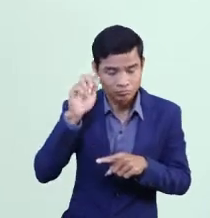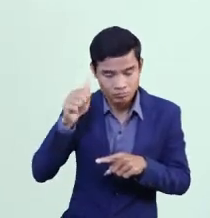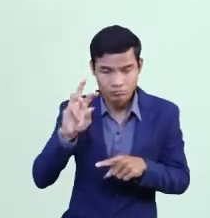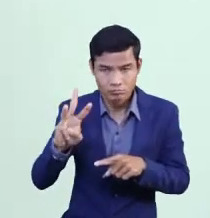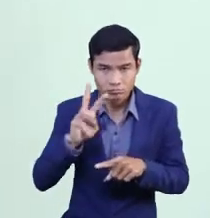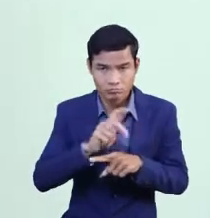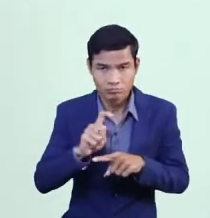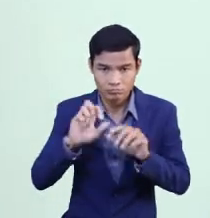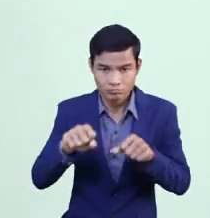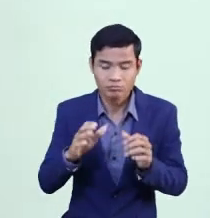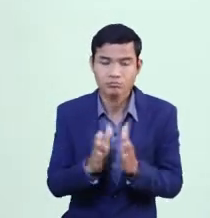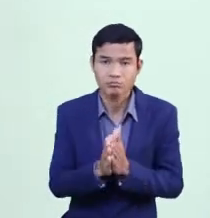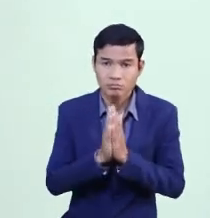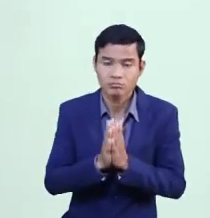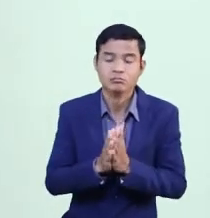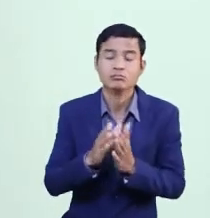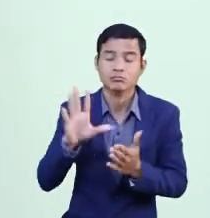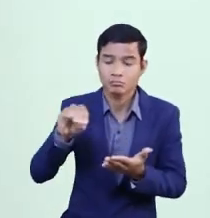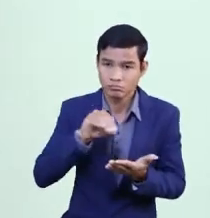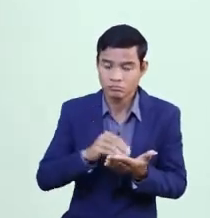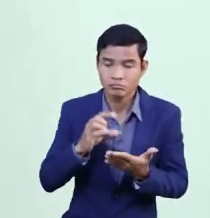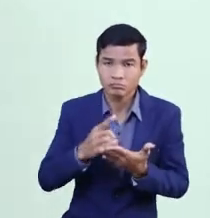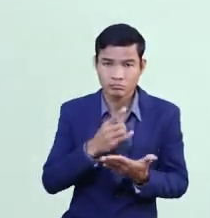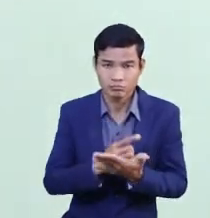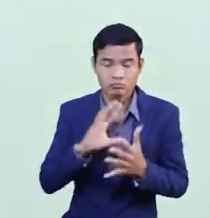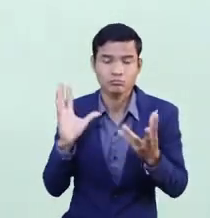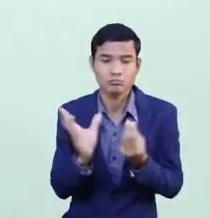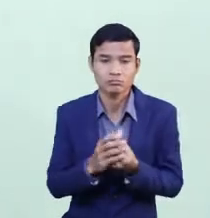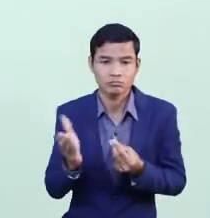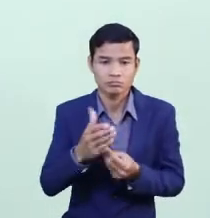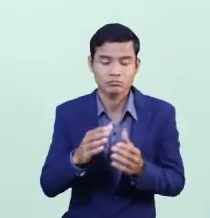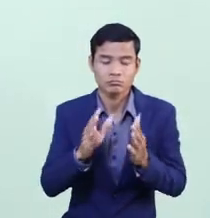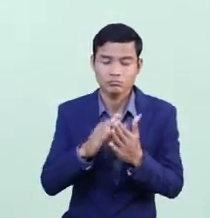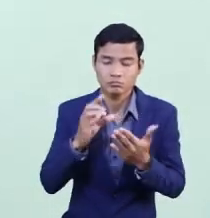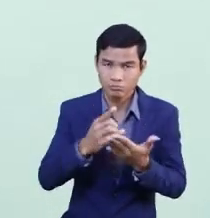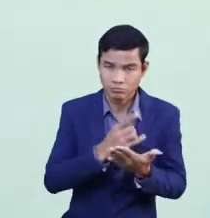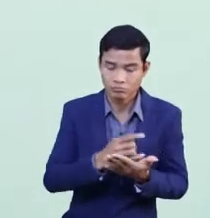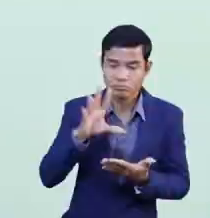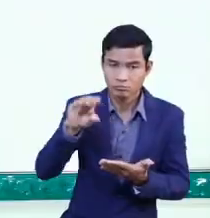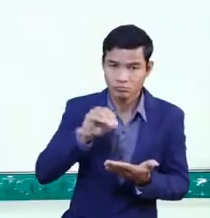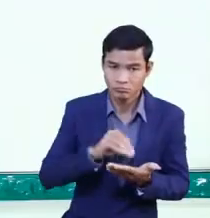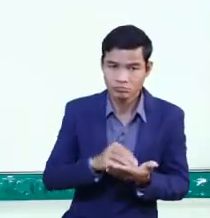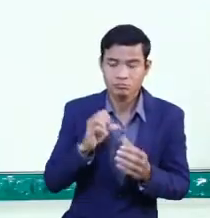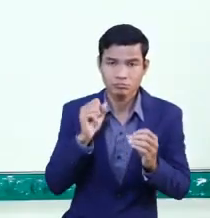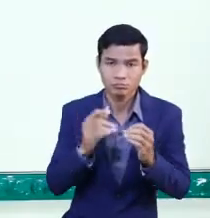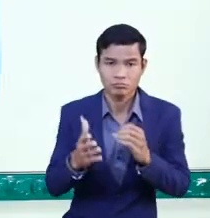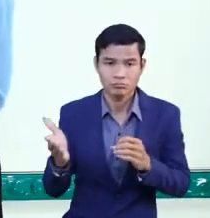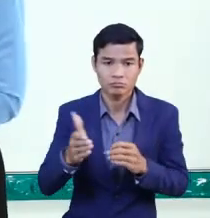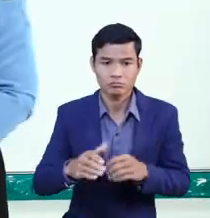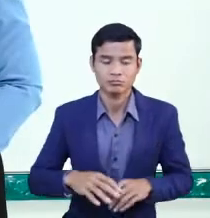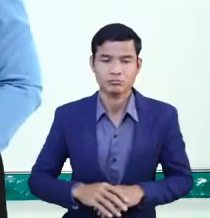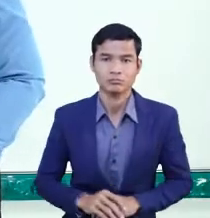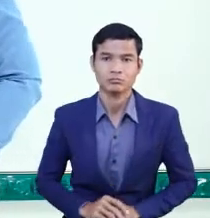con chá chẳng xong con lực sụp hơi láng cắp mê riêng đằng ạc nìa nè con nè nịp mê riêng này dương tờ cắp tỏ chập đám